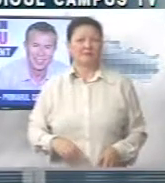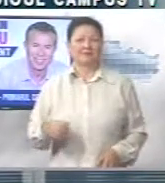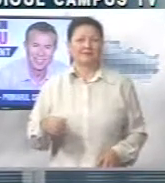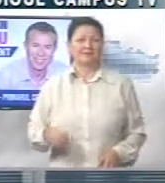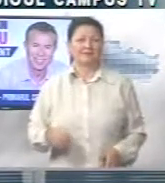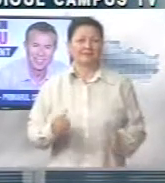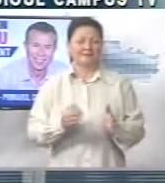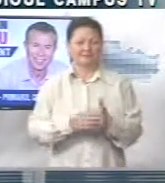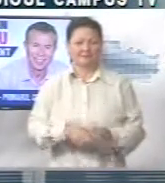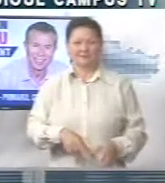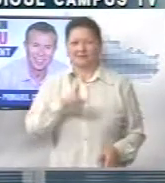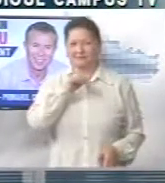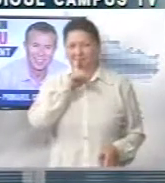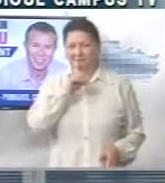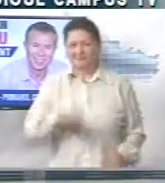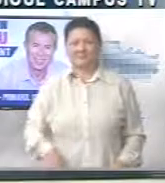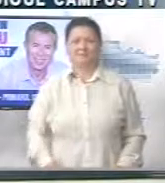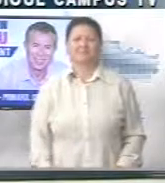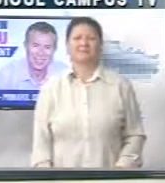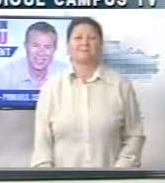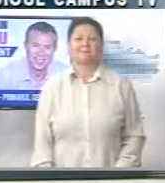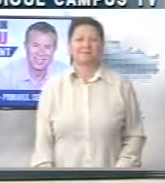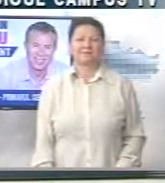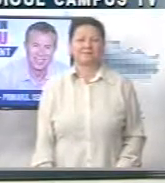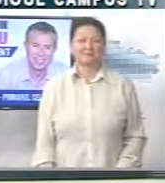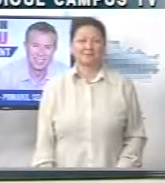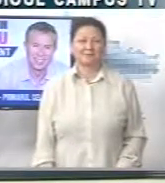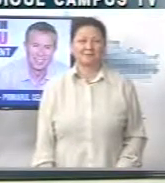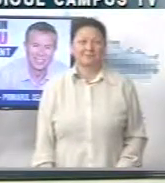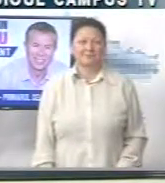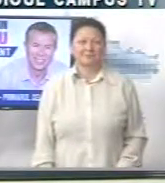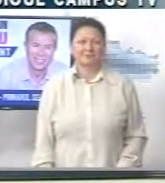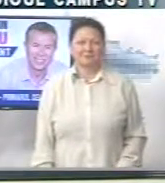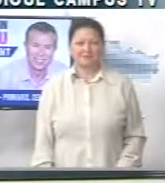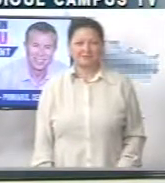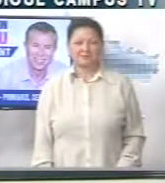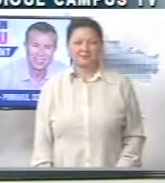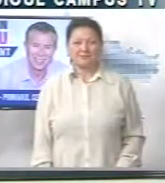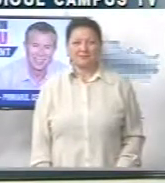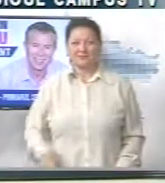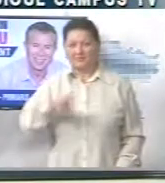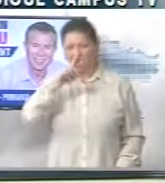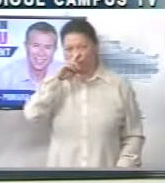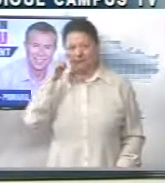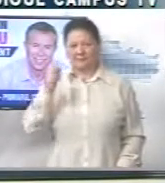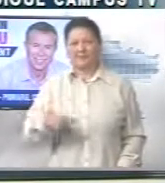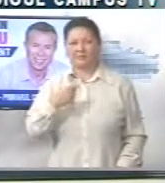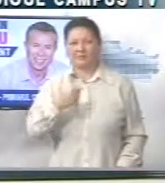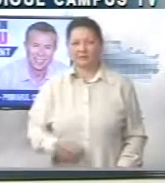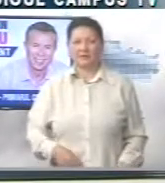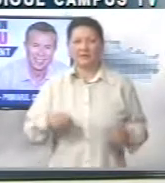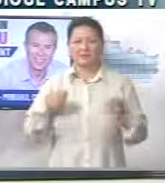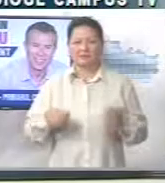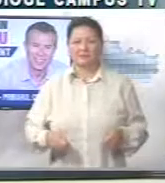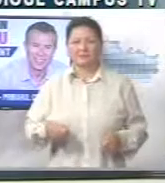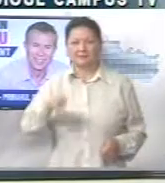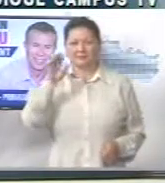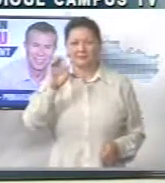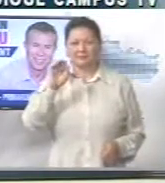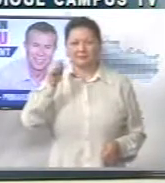Da, sunt și riscuri din acest punct de vedere. Exact. Ei, profităm de prezența doamnei Tarău aici, în studioul Campus